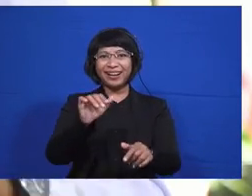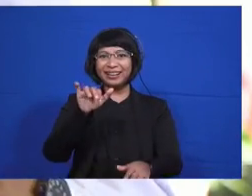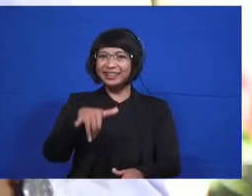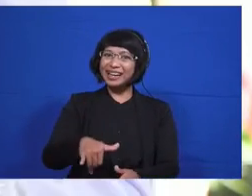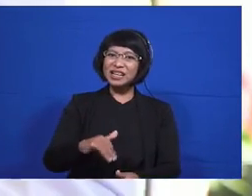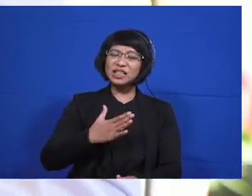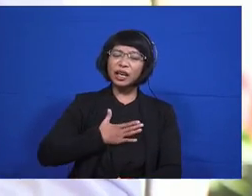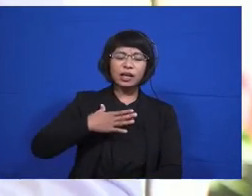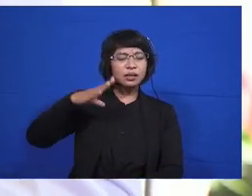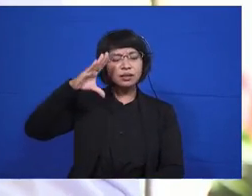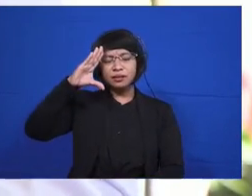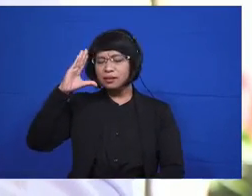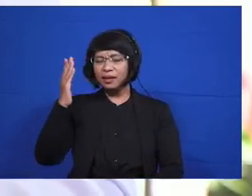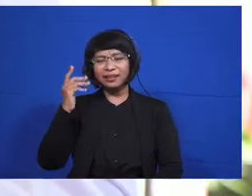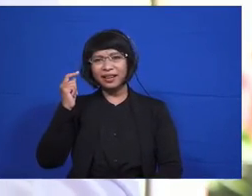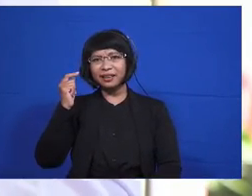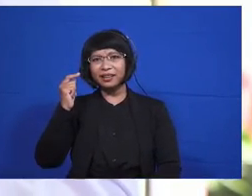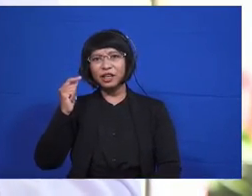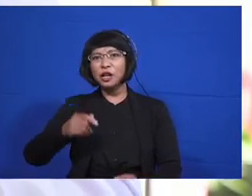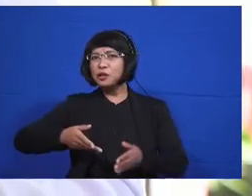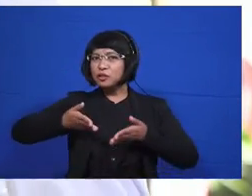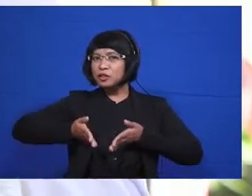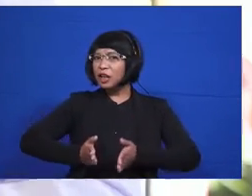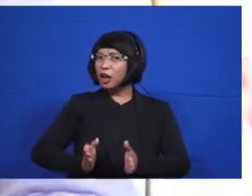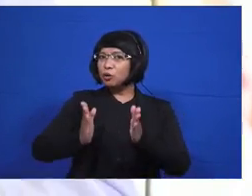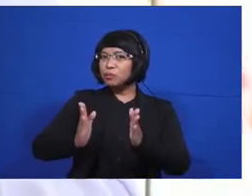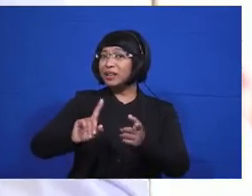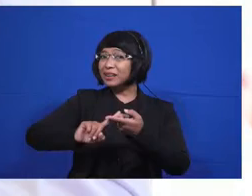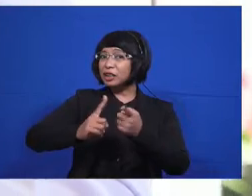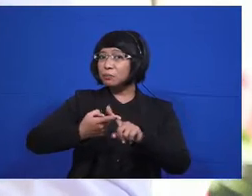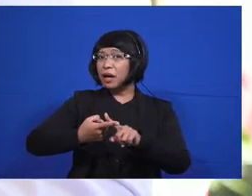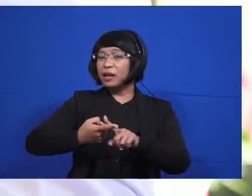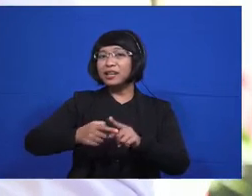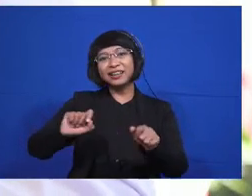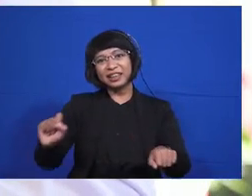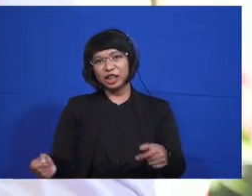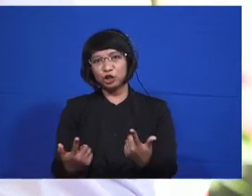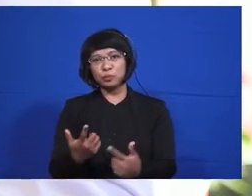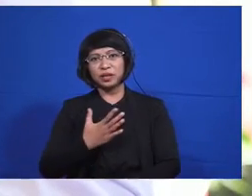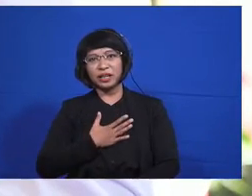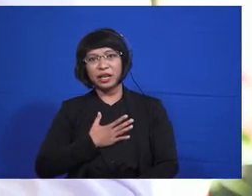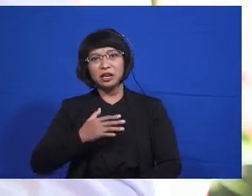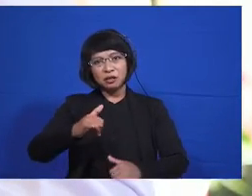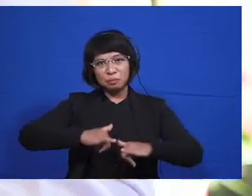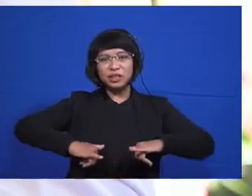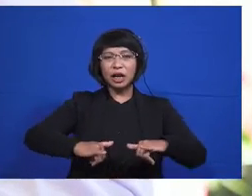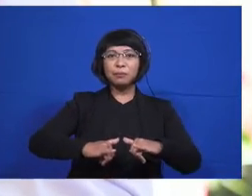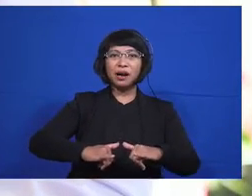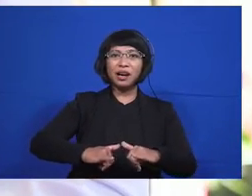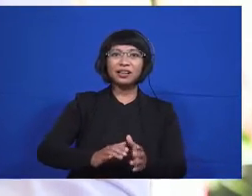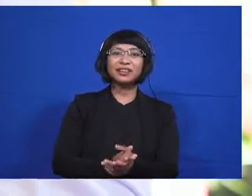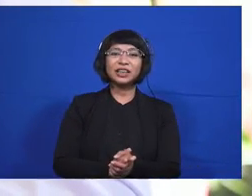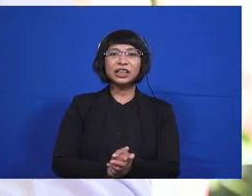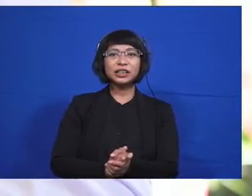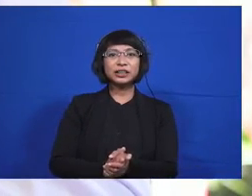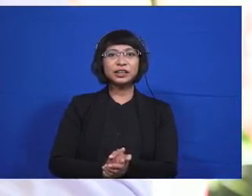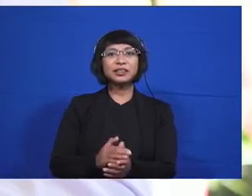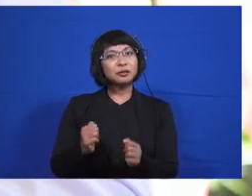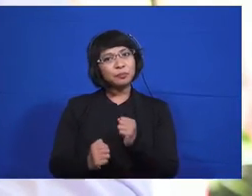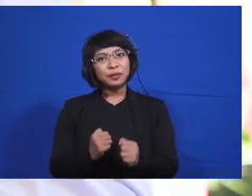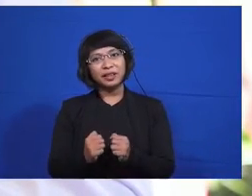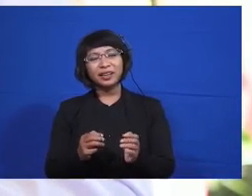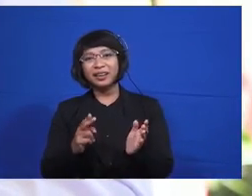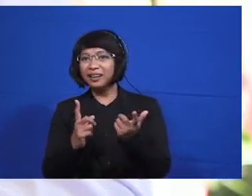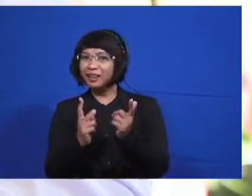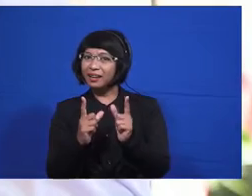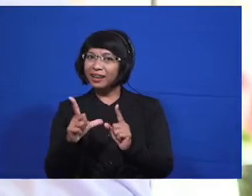saya sadari atau tidak selalu mendukung perjalanan saya, dan juga nanti akan bersama-sama dengan saya di pelayanan-pelayanan. Mimpi